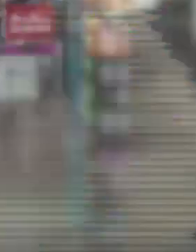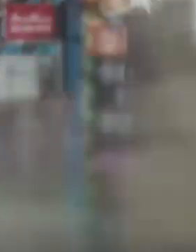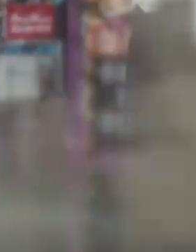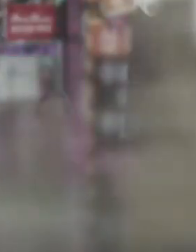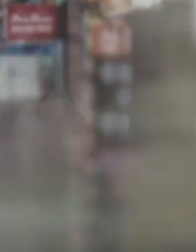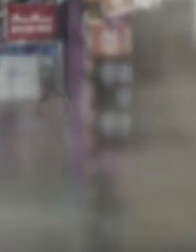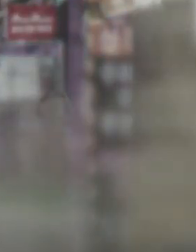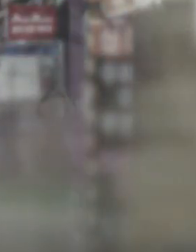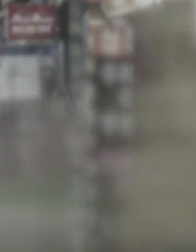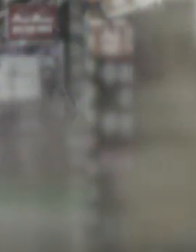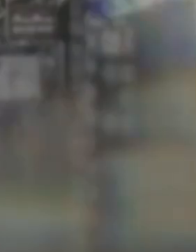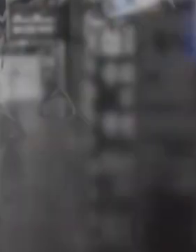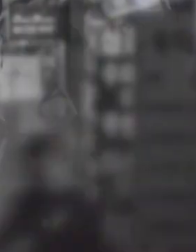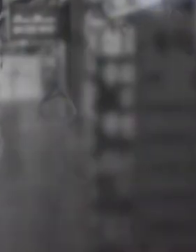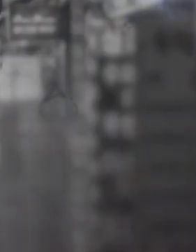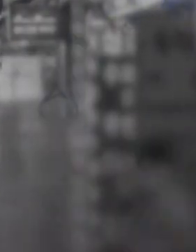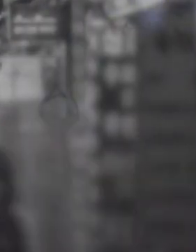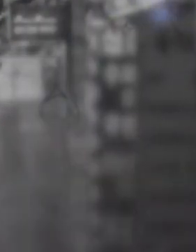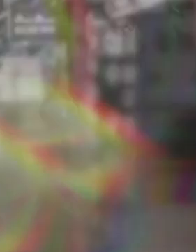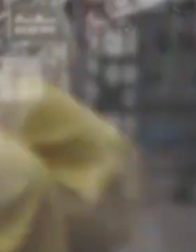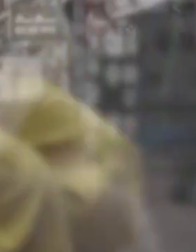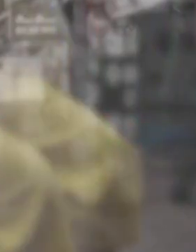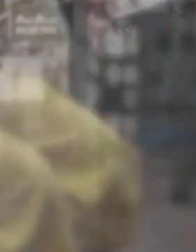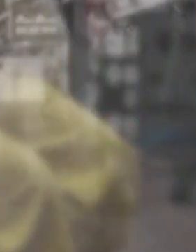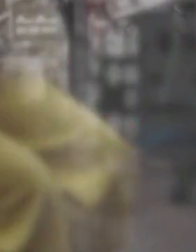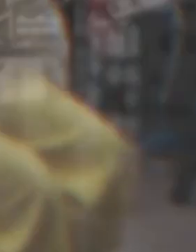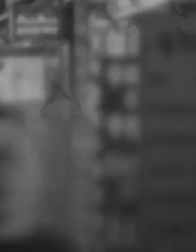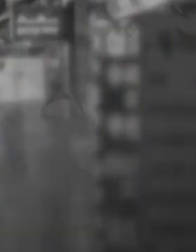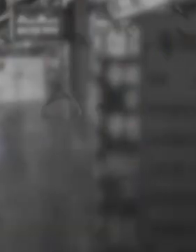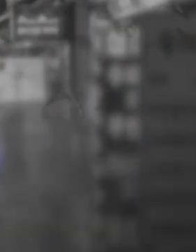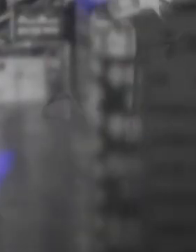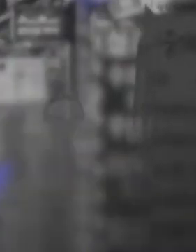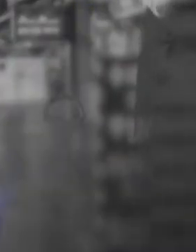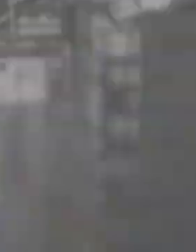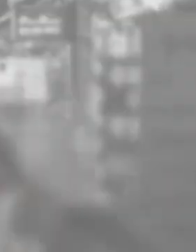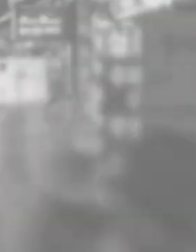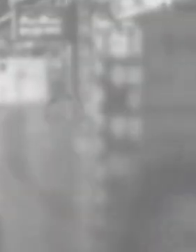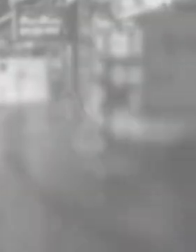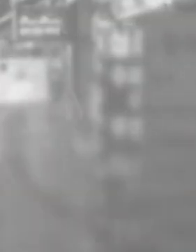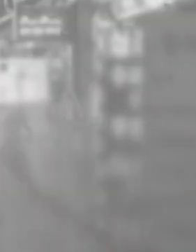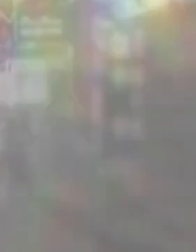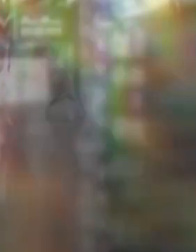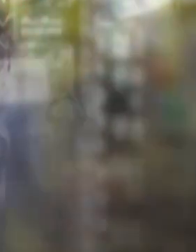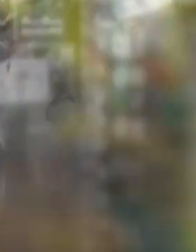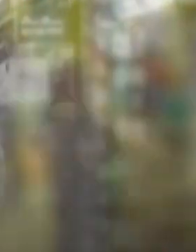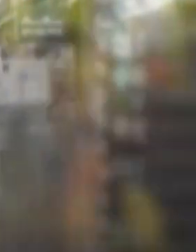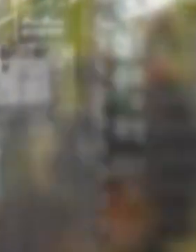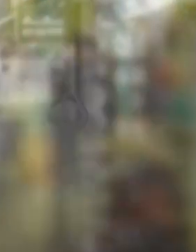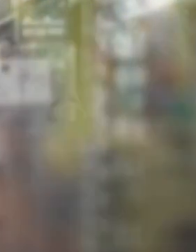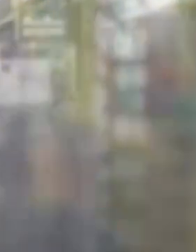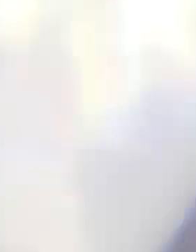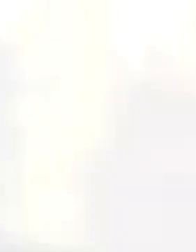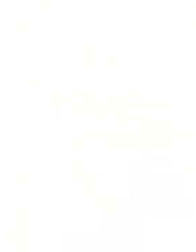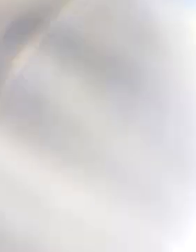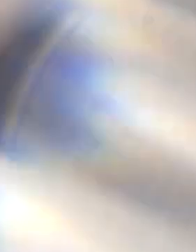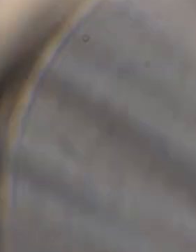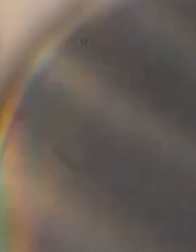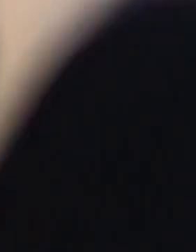타락한 세상 속에서 성경은 내 백성이 지식이 없어 망한다고 탄식하고